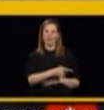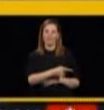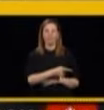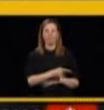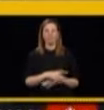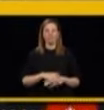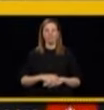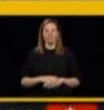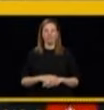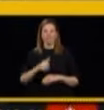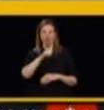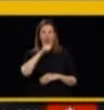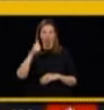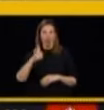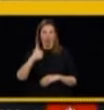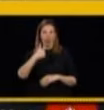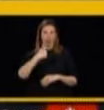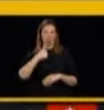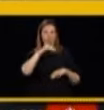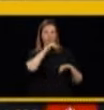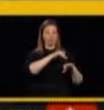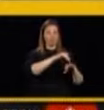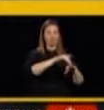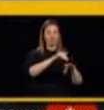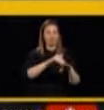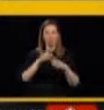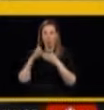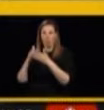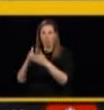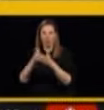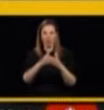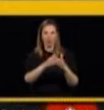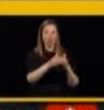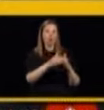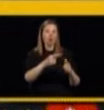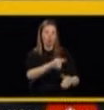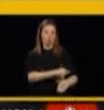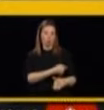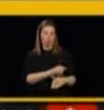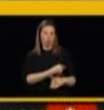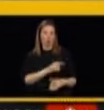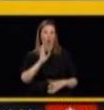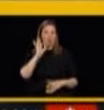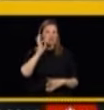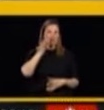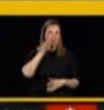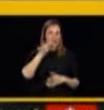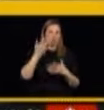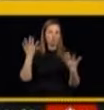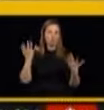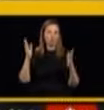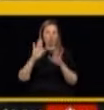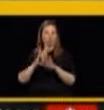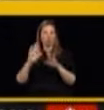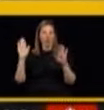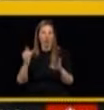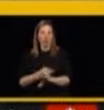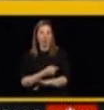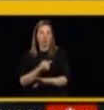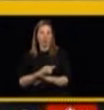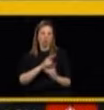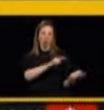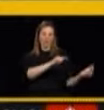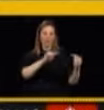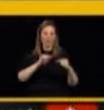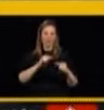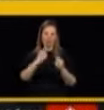Hier, j'ai fait un appel spécial à tous les médecins, spécialistes et généralistes de venir nous